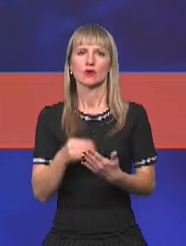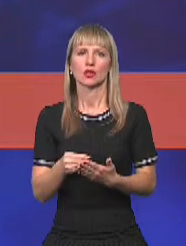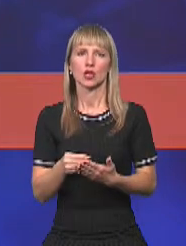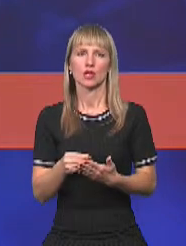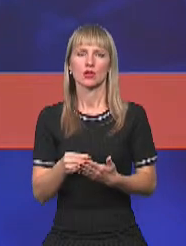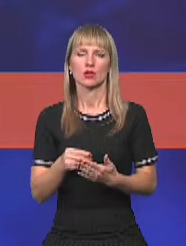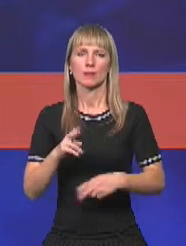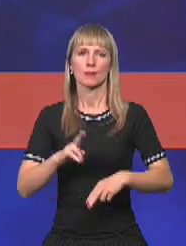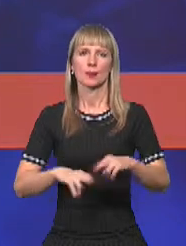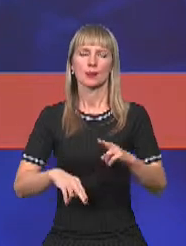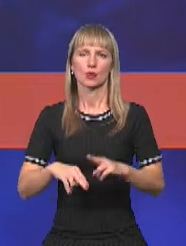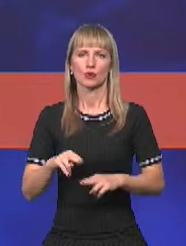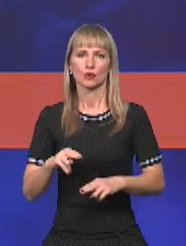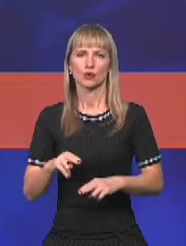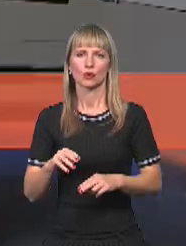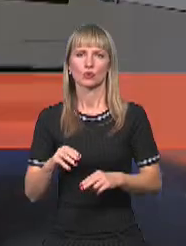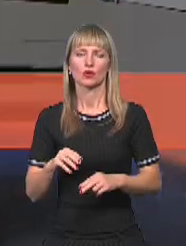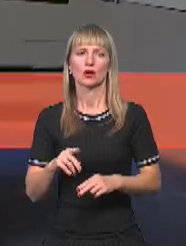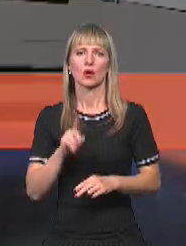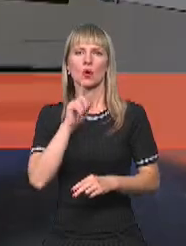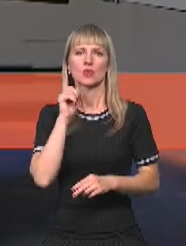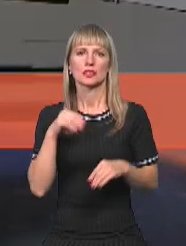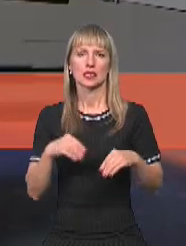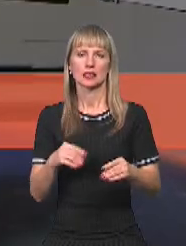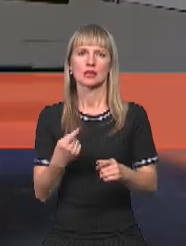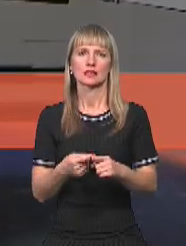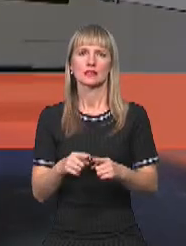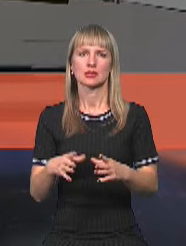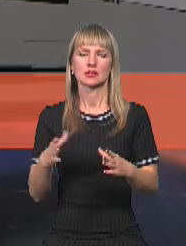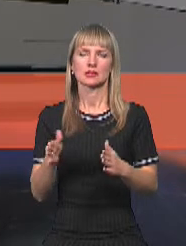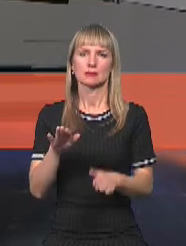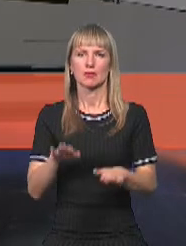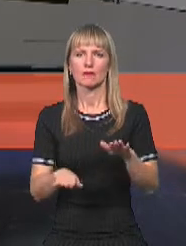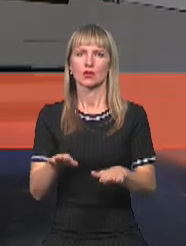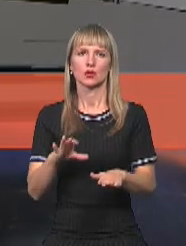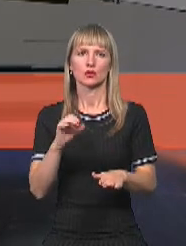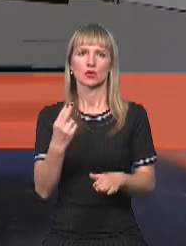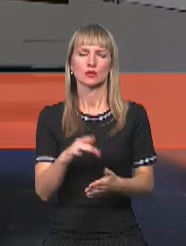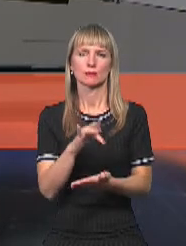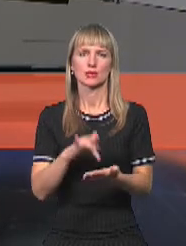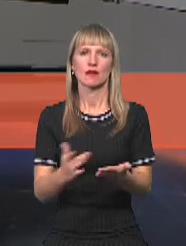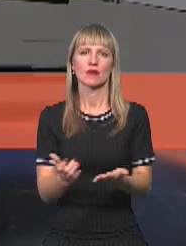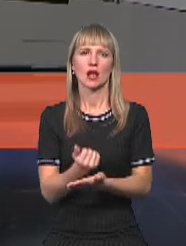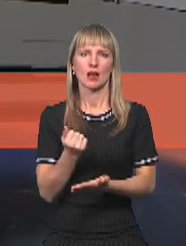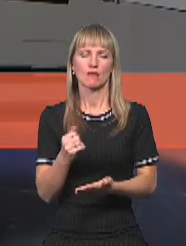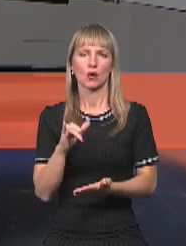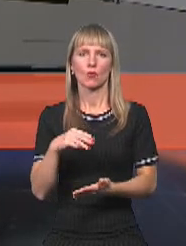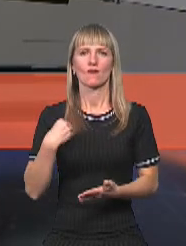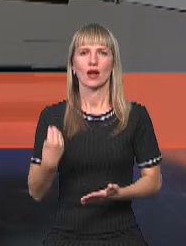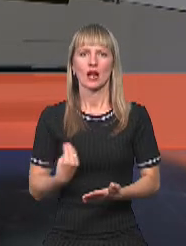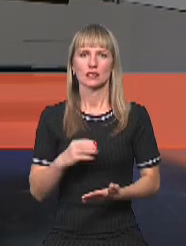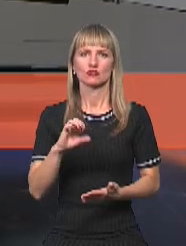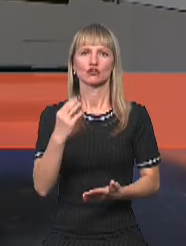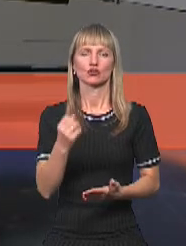за своєю архітектурою, озелененнями, цим співвідношенням, соцмісту, вигравало в Франції, в